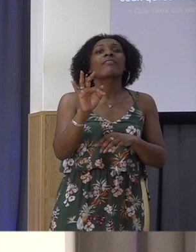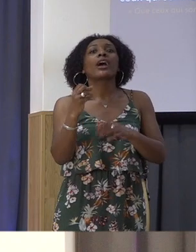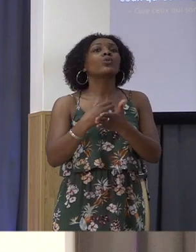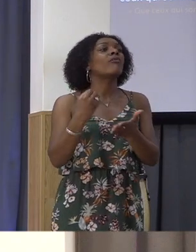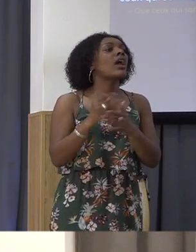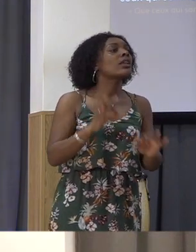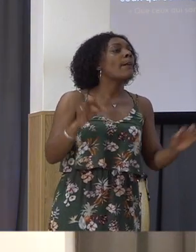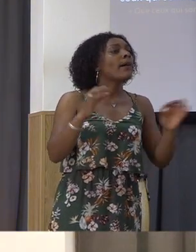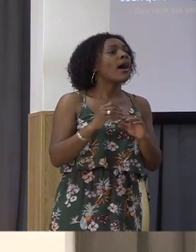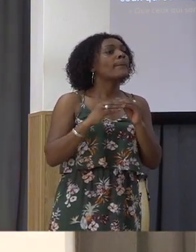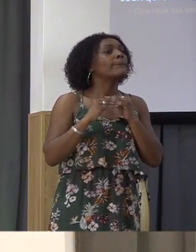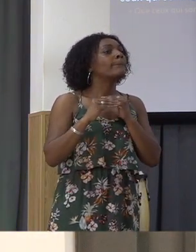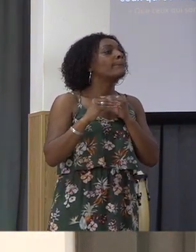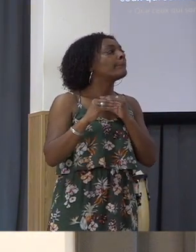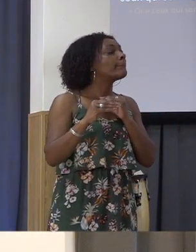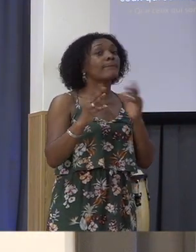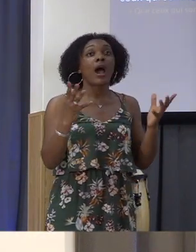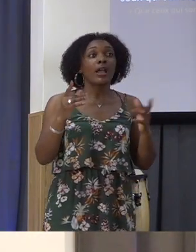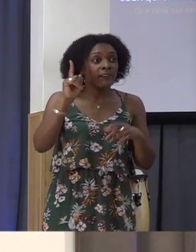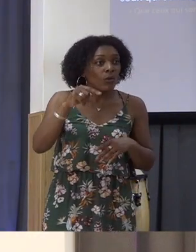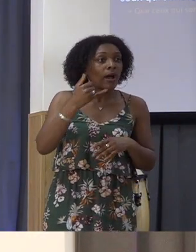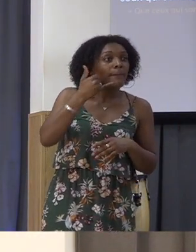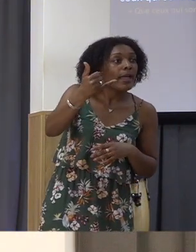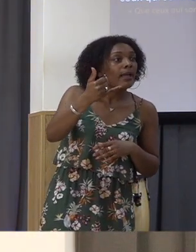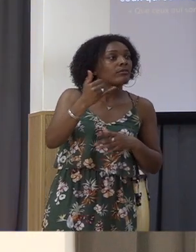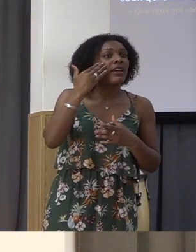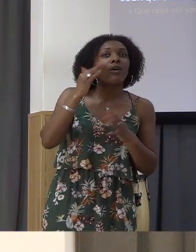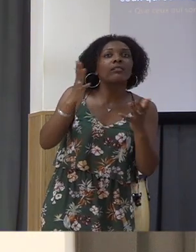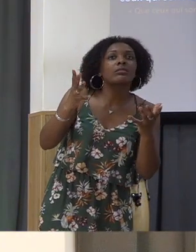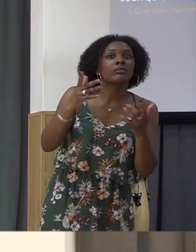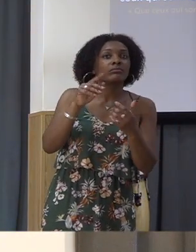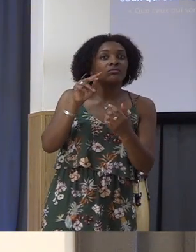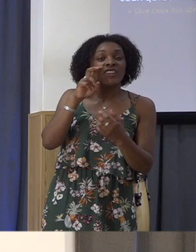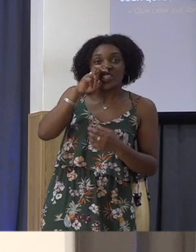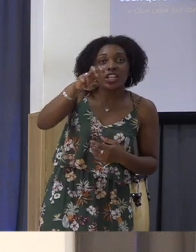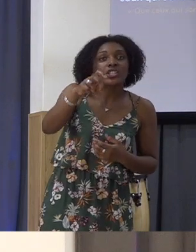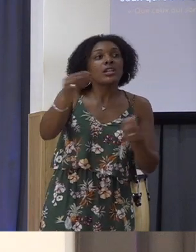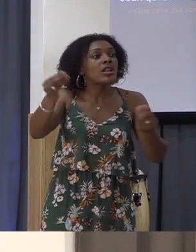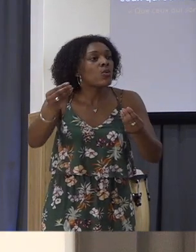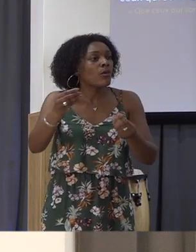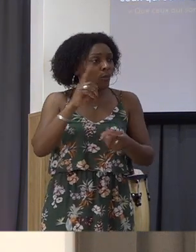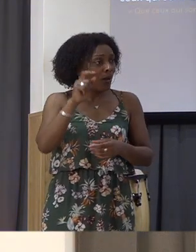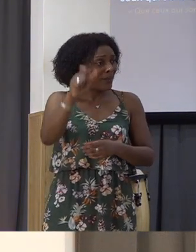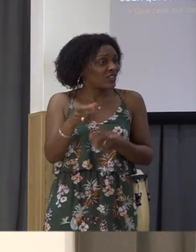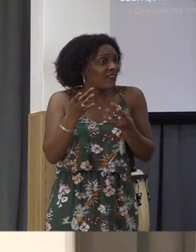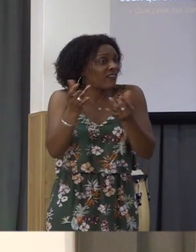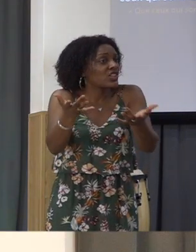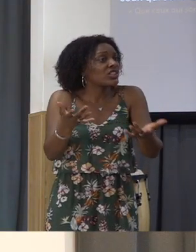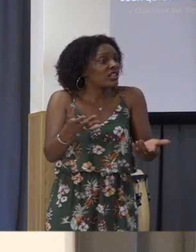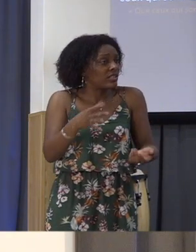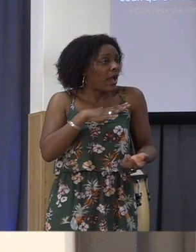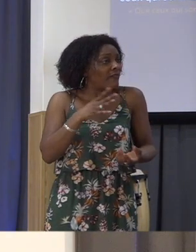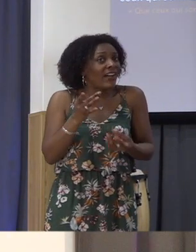L'effort de la communauté doit être orienté en priorité vers ceux qui sont fragiles, ceux qui sont